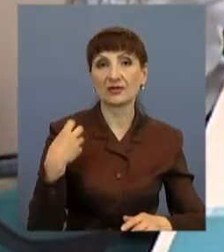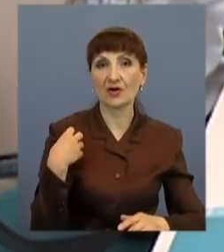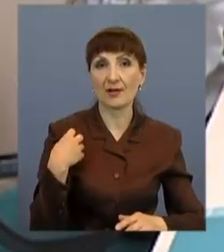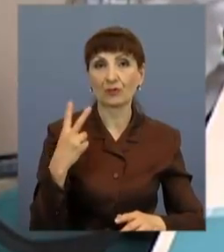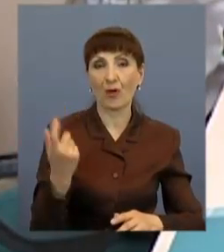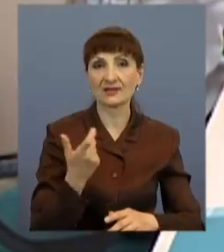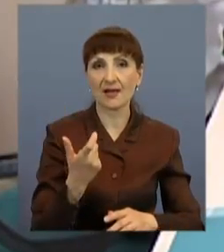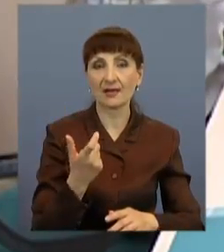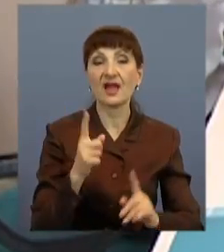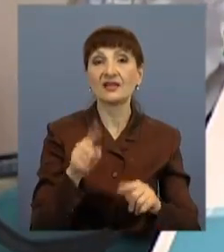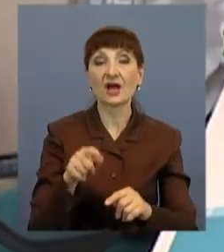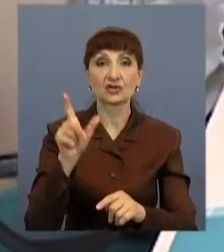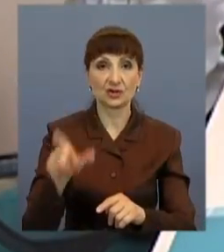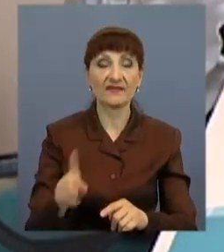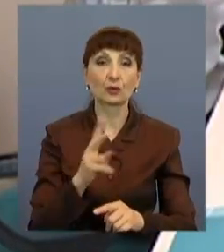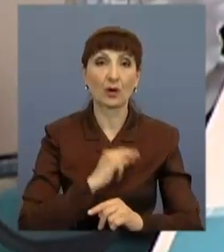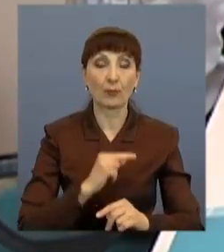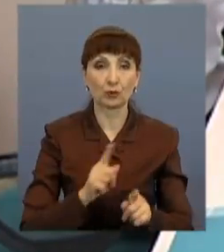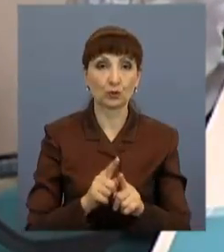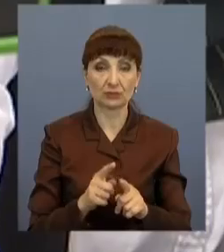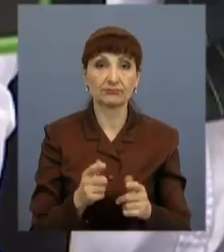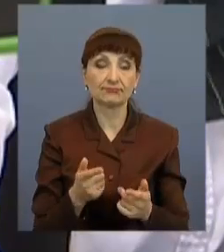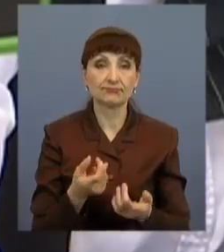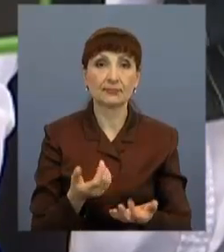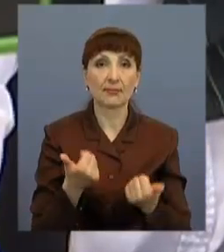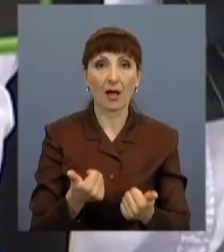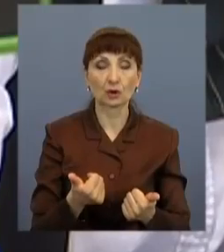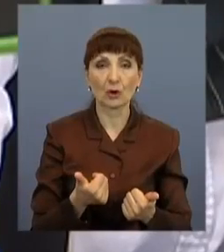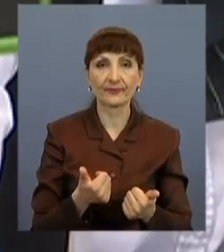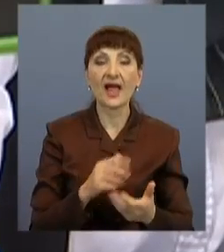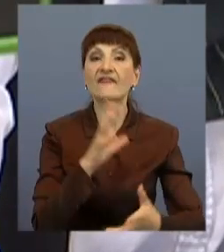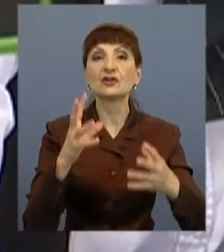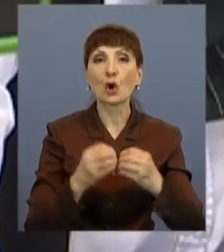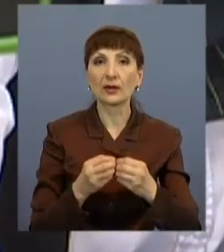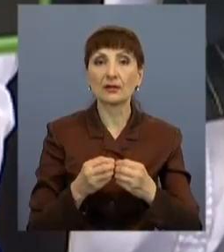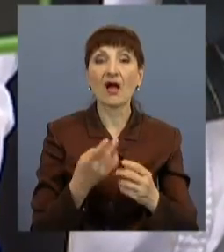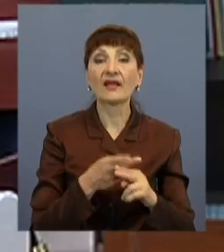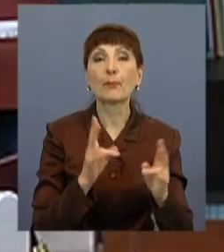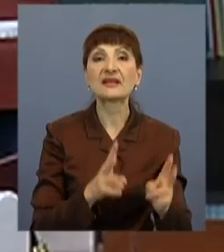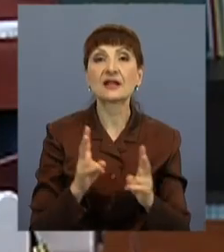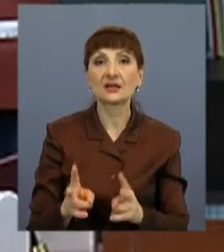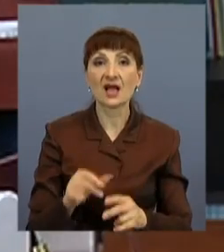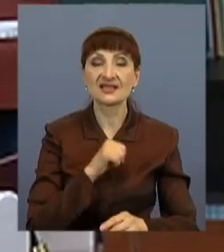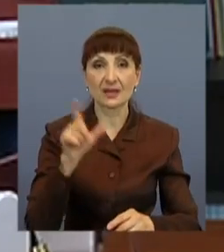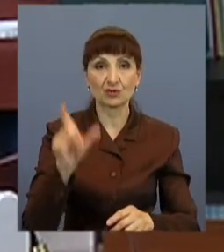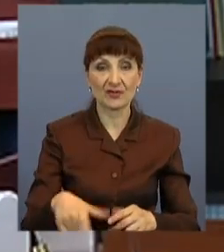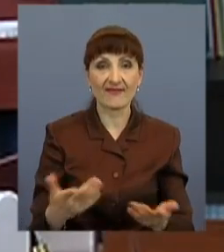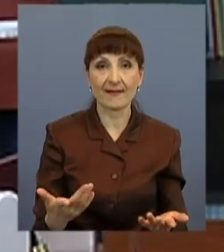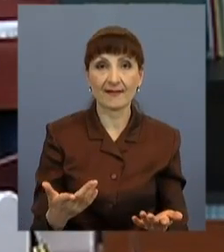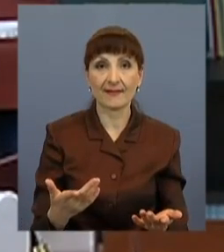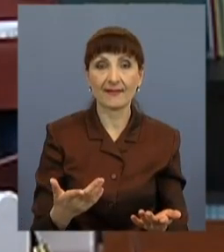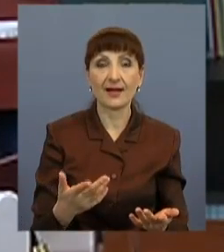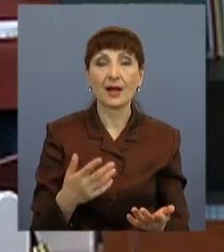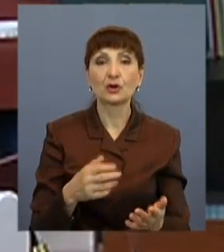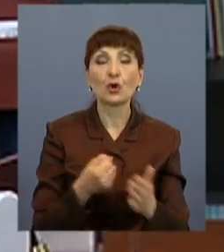также устраивает самого работника. Но в конечном итоге от этого пострадает сам работник по достижению